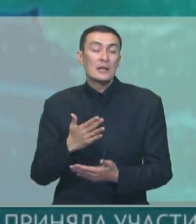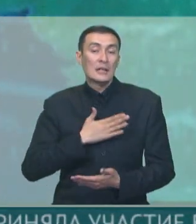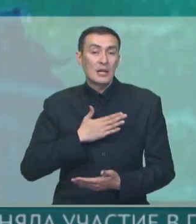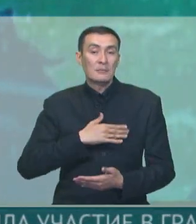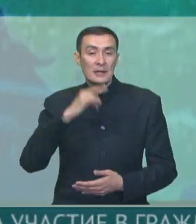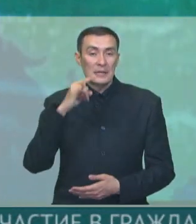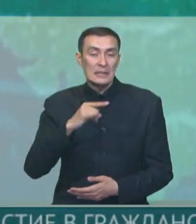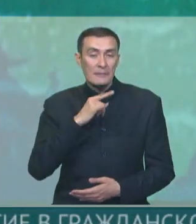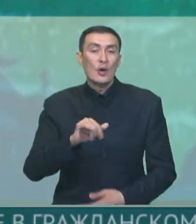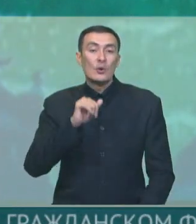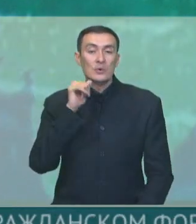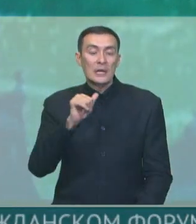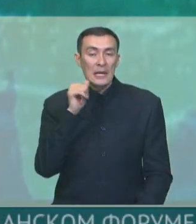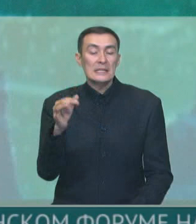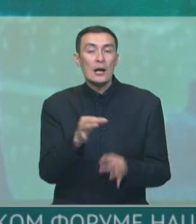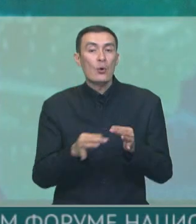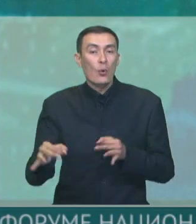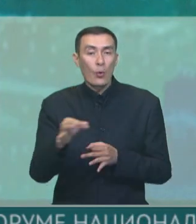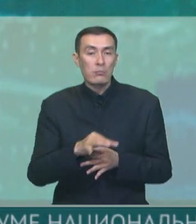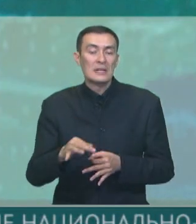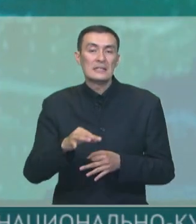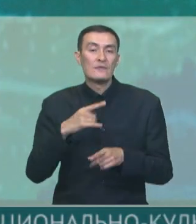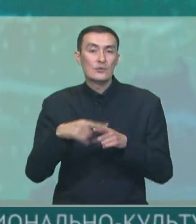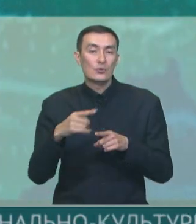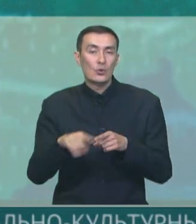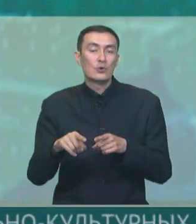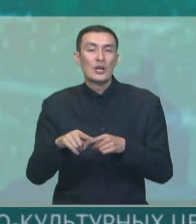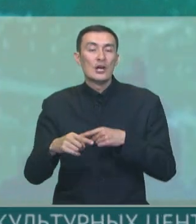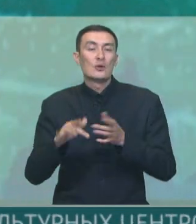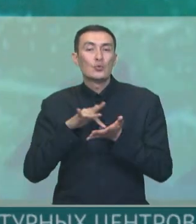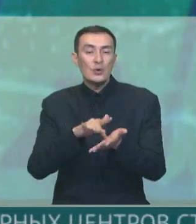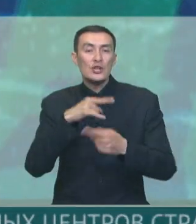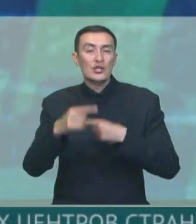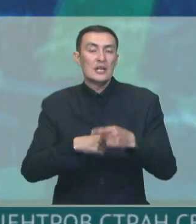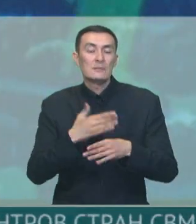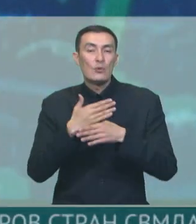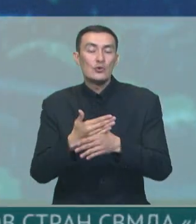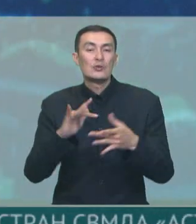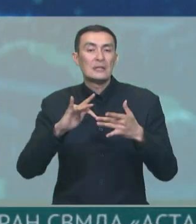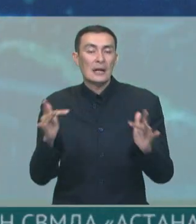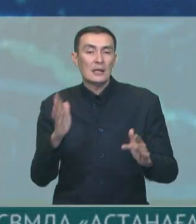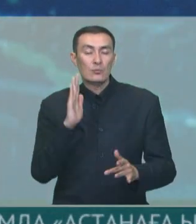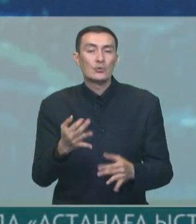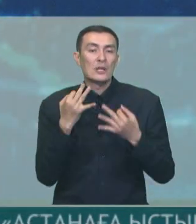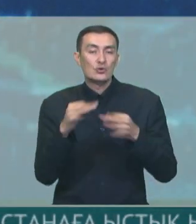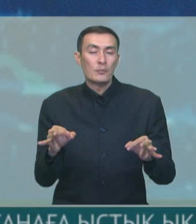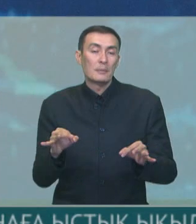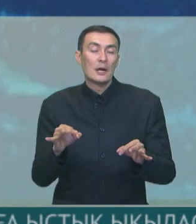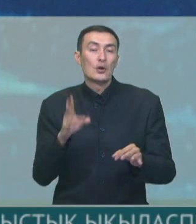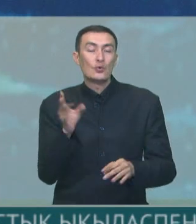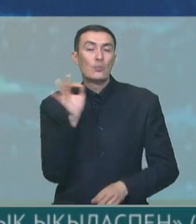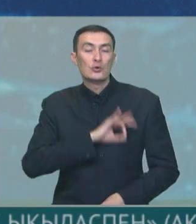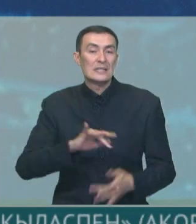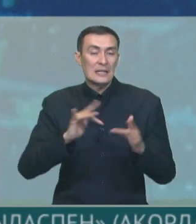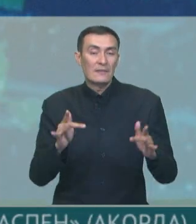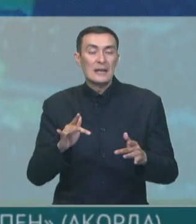вернемся к новостям в стране. 3D-туры по Кустанайской области вскоре станут доступны пользователям